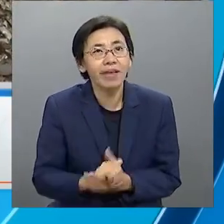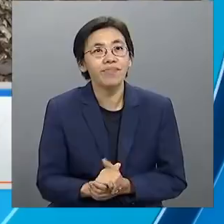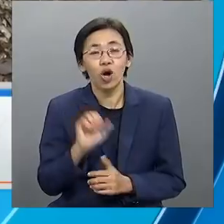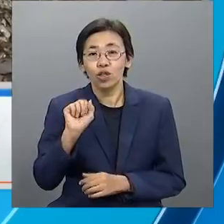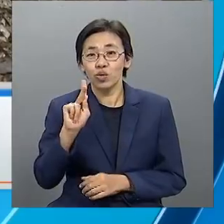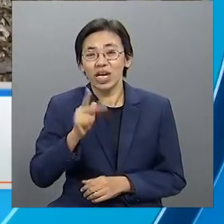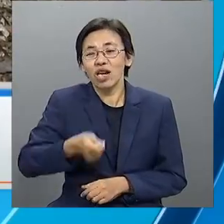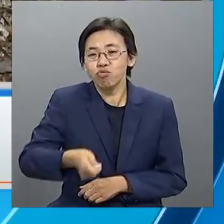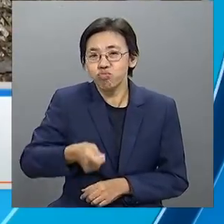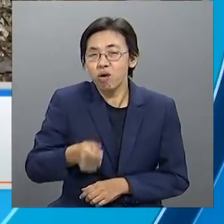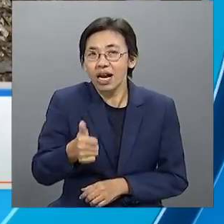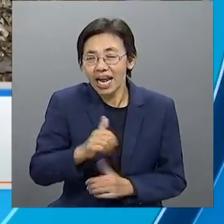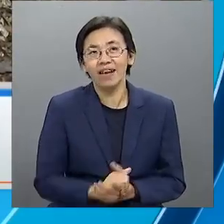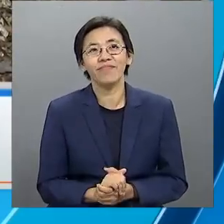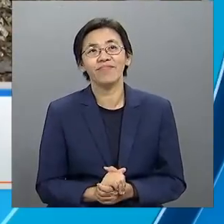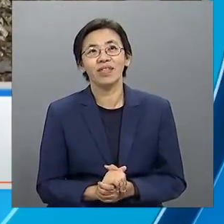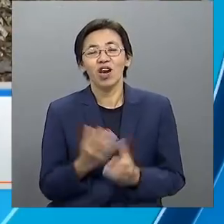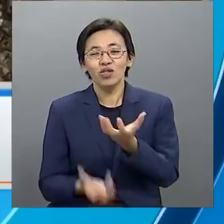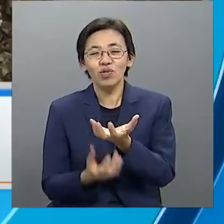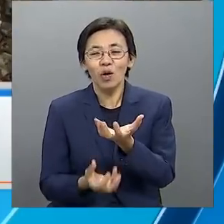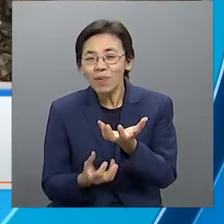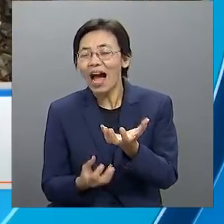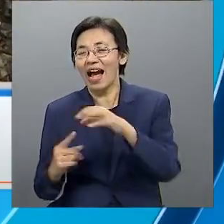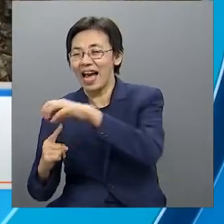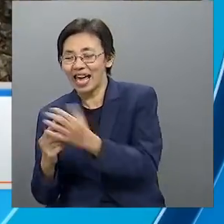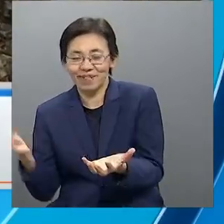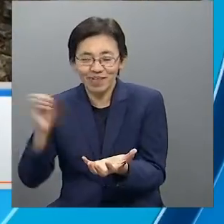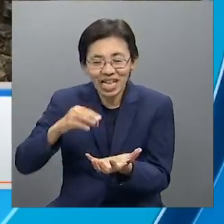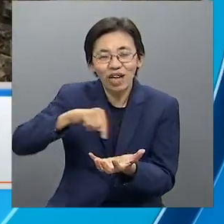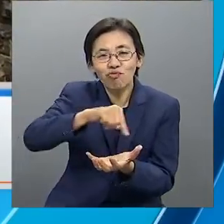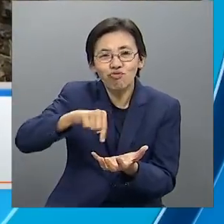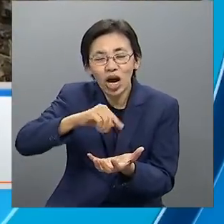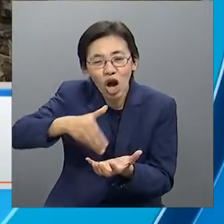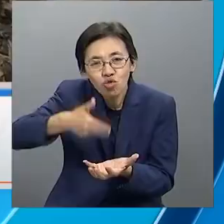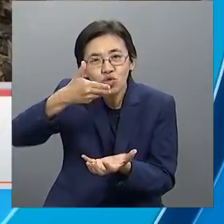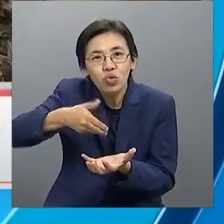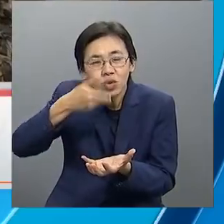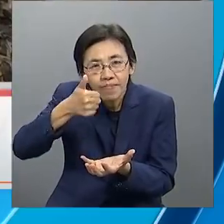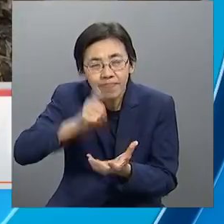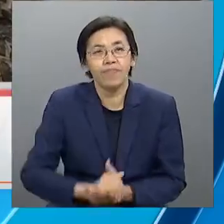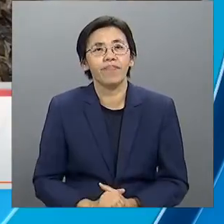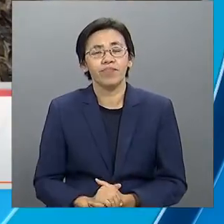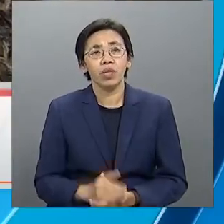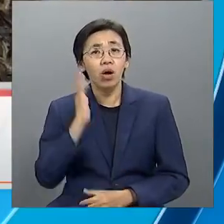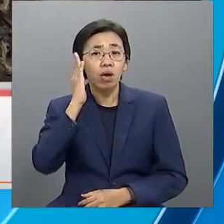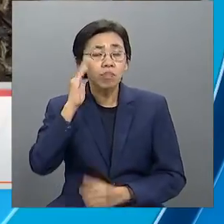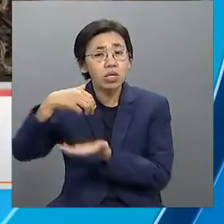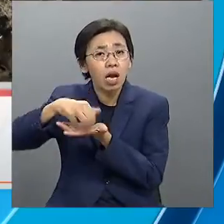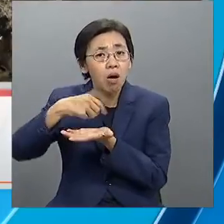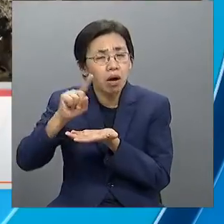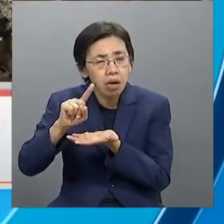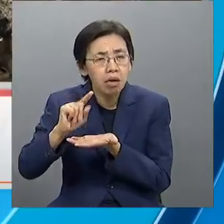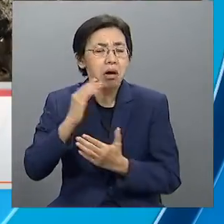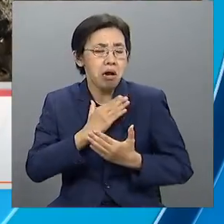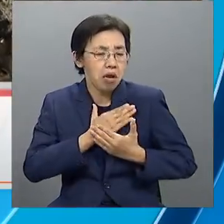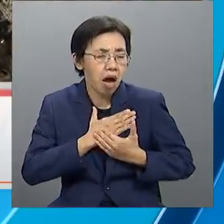นูชาบูอย่างเงี้ยก็เป็นการแสดงออก เลย และที่สำคัญเนี่ยอีกหนึ่งสิ่งที่เราได้จากน้องเนี่ยก็คือความกตัญญูที่มาในรูปแ